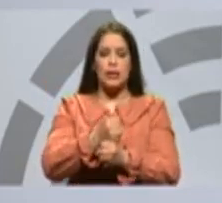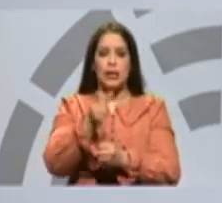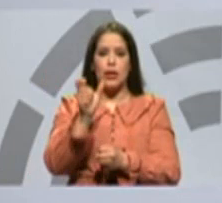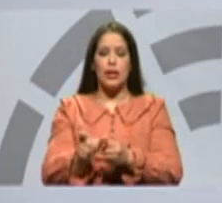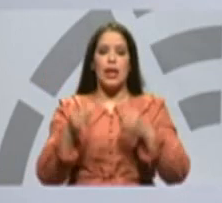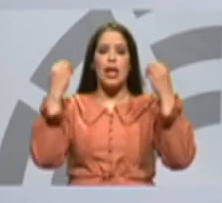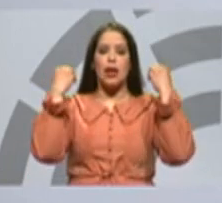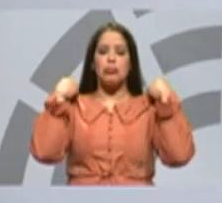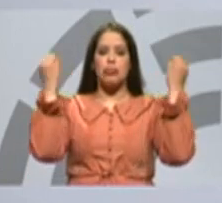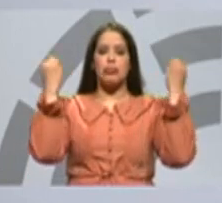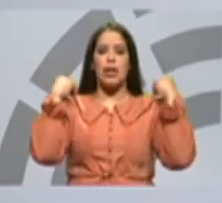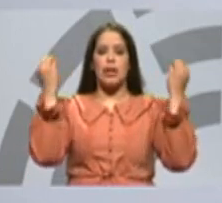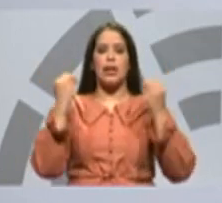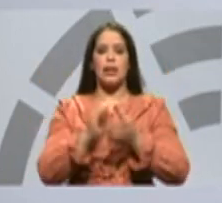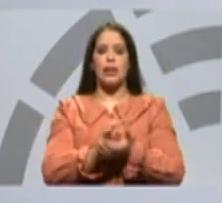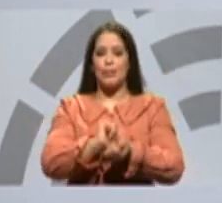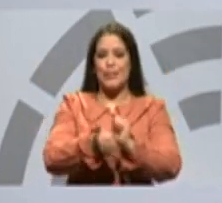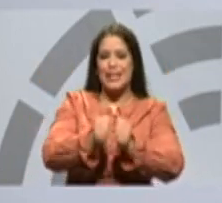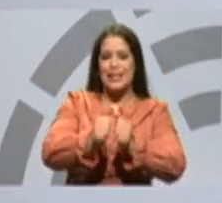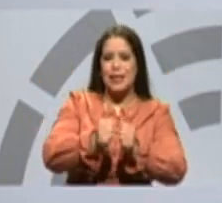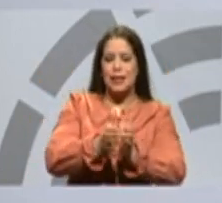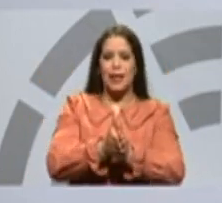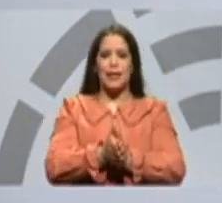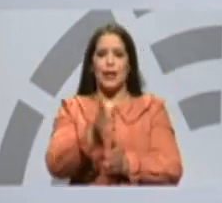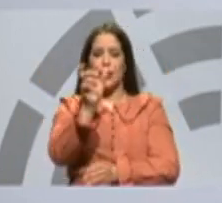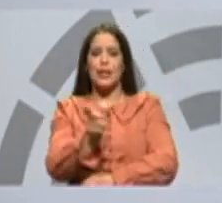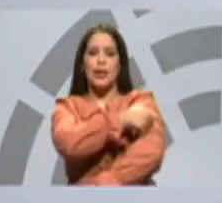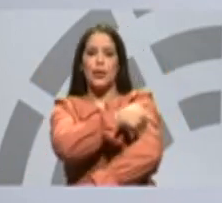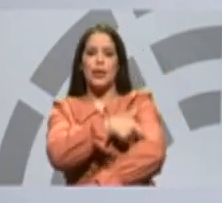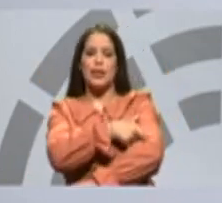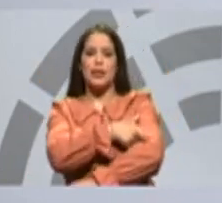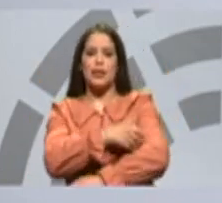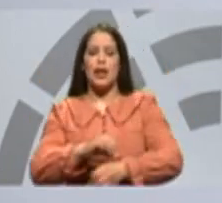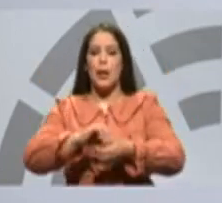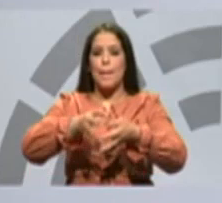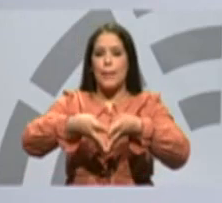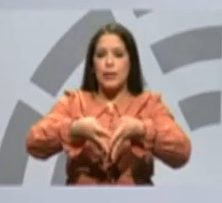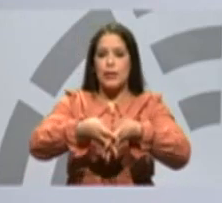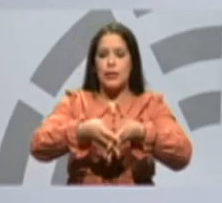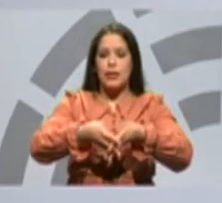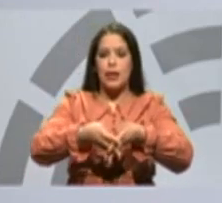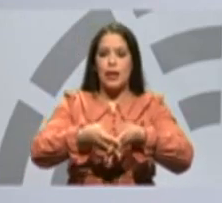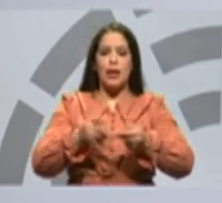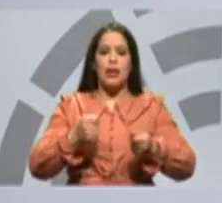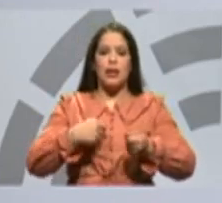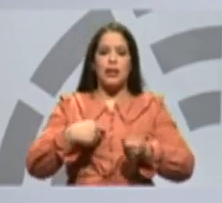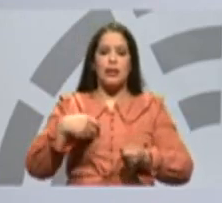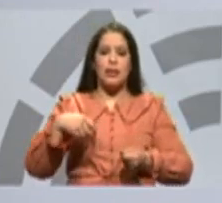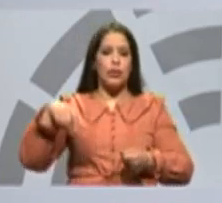همم كذلك همم عده مجالات هي عضو همم واطارات وزاره التجاره